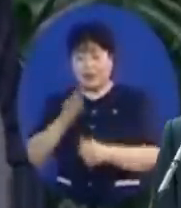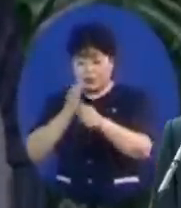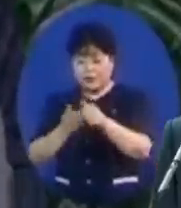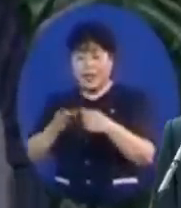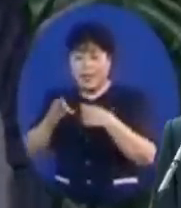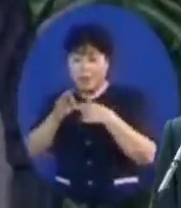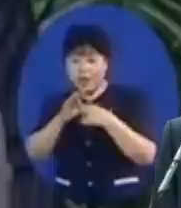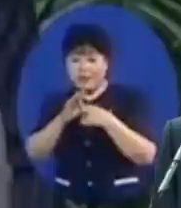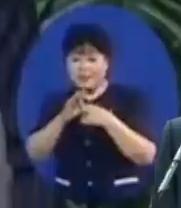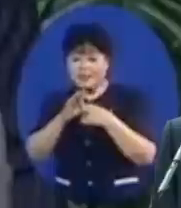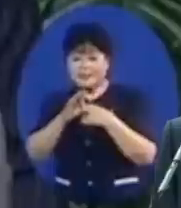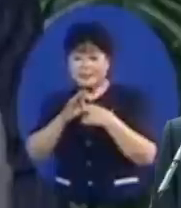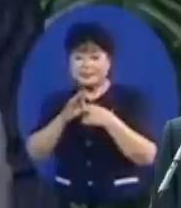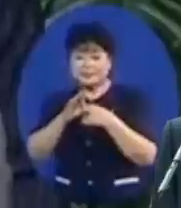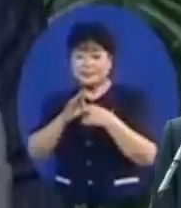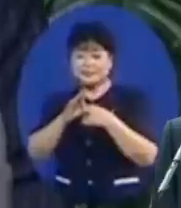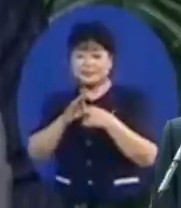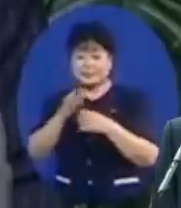부탁하면